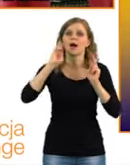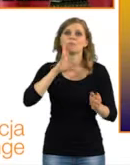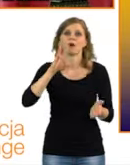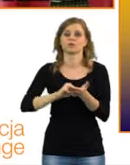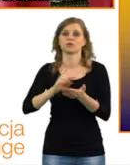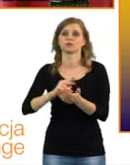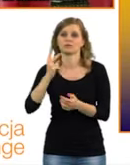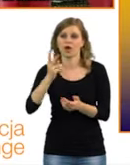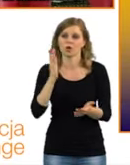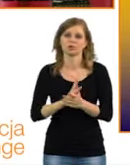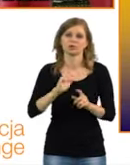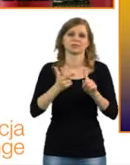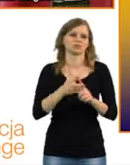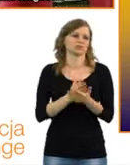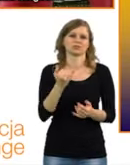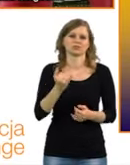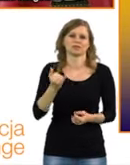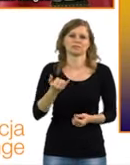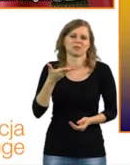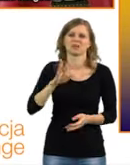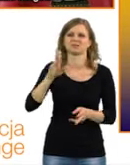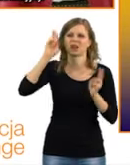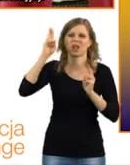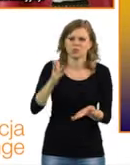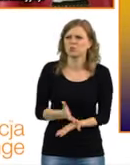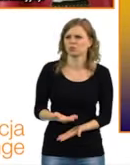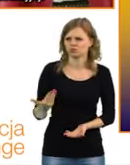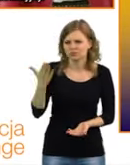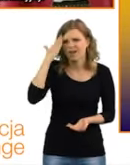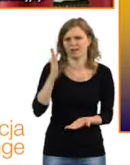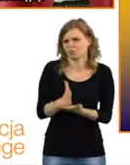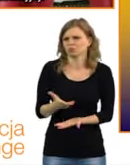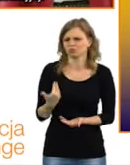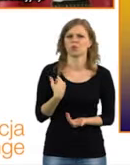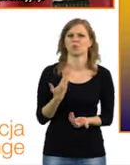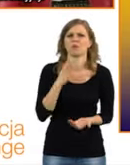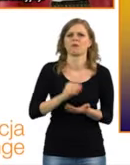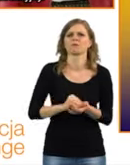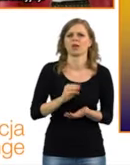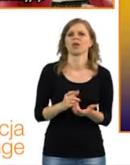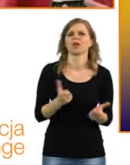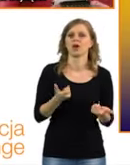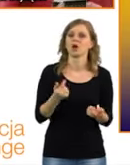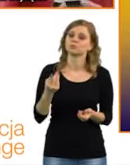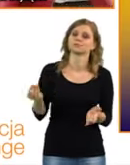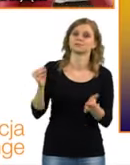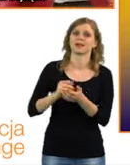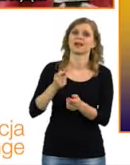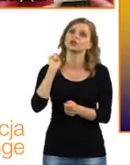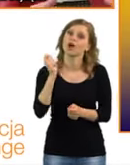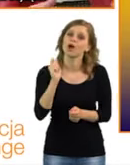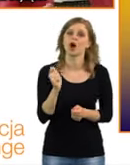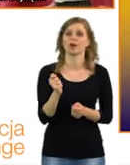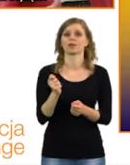razy powtórzymy, za trzecim razem już dziecko nie będzie reagowało, bo już ten bodziec zna. Musimy dodawać